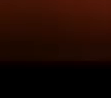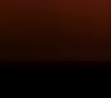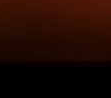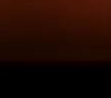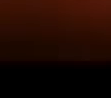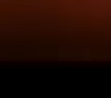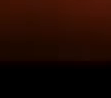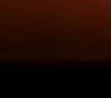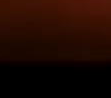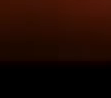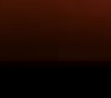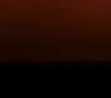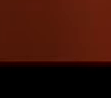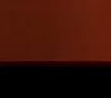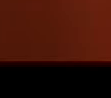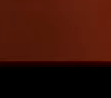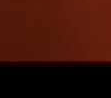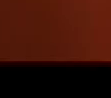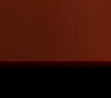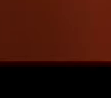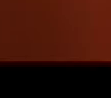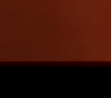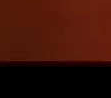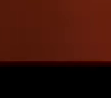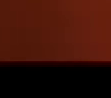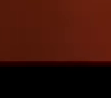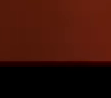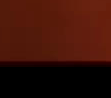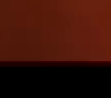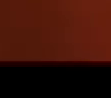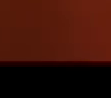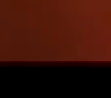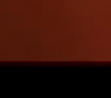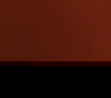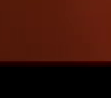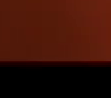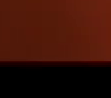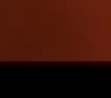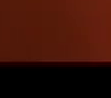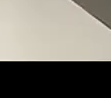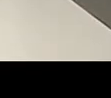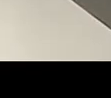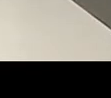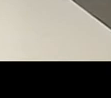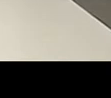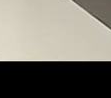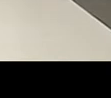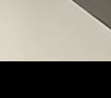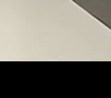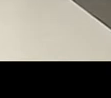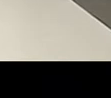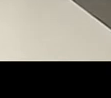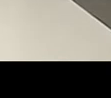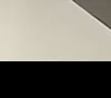Лазебна. Також передбачене збільшення соціальних норм споживання енергії. Про це говоритимемо сьогодні. Перед зі мною директор департаменту соціального